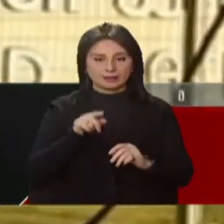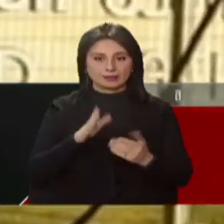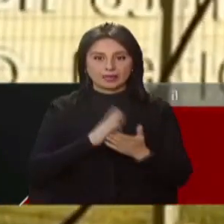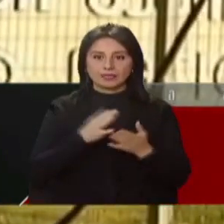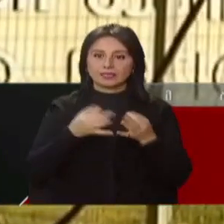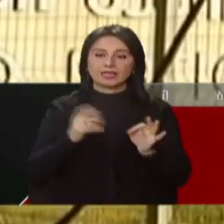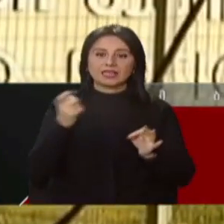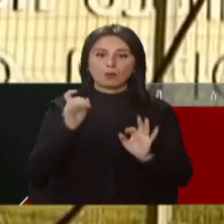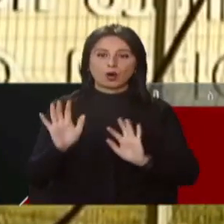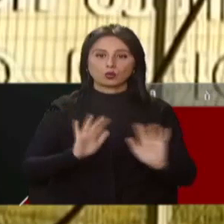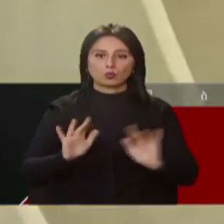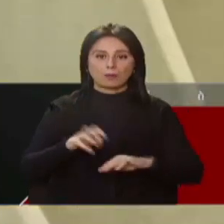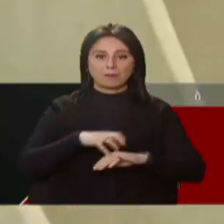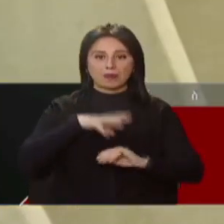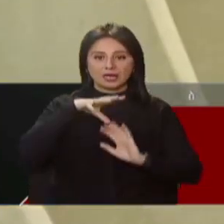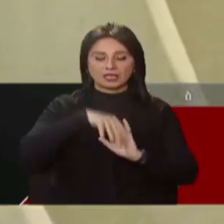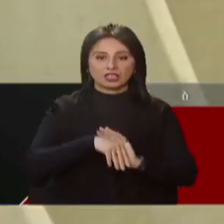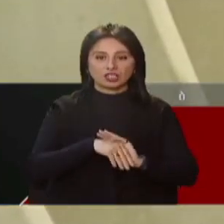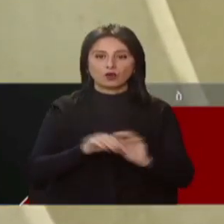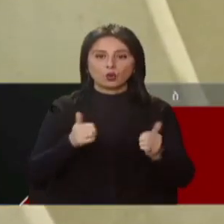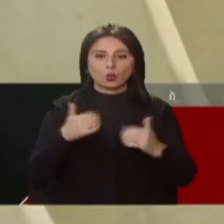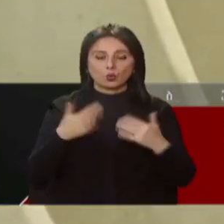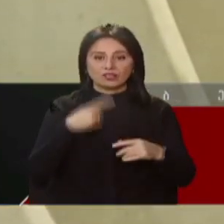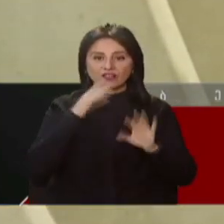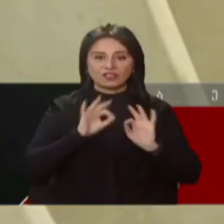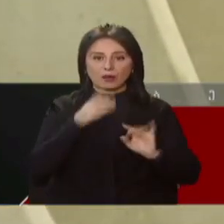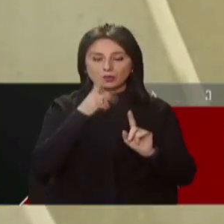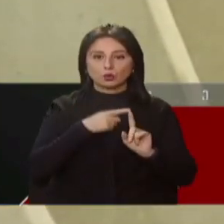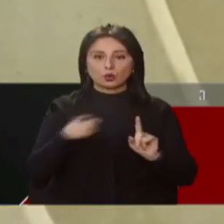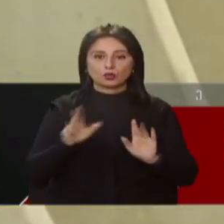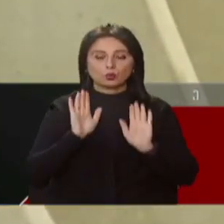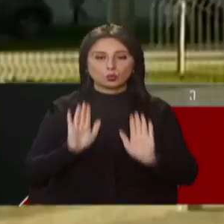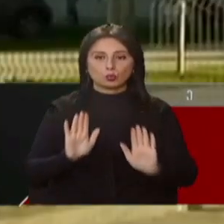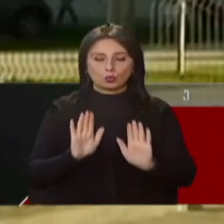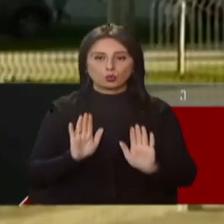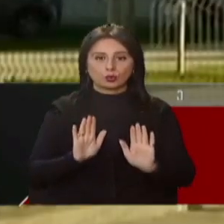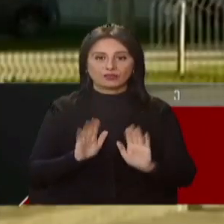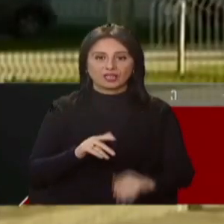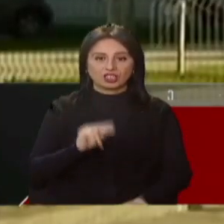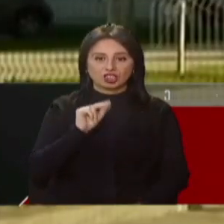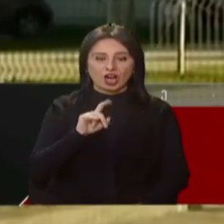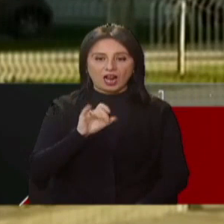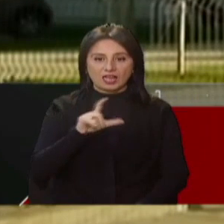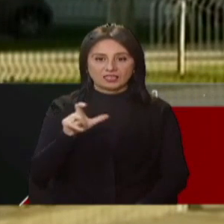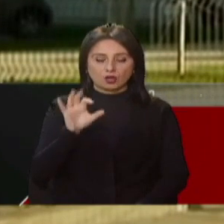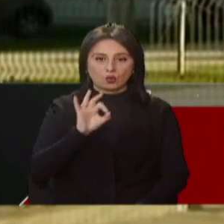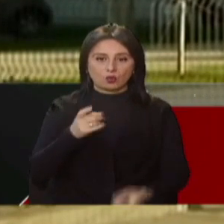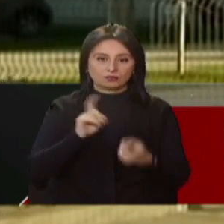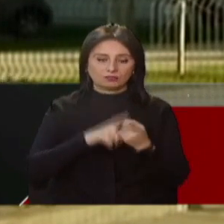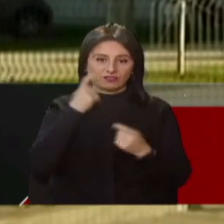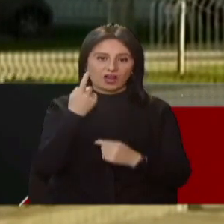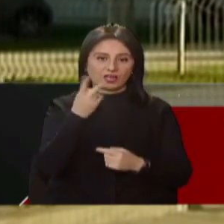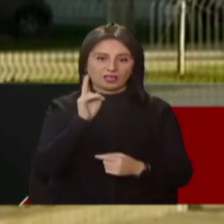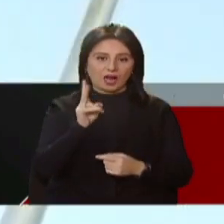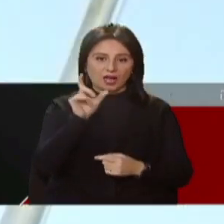არის დემოკრატიული პროცესი პარტიაში, როგორც უკვე აღნიშნე, ამ დროისათვის მხოლოდ გიორგი ჩალაძესთან დაკავშირებით გვაქვს